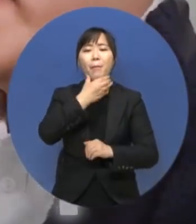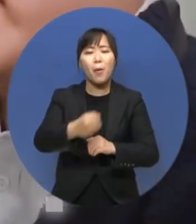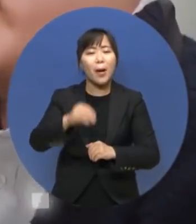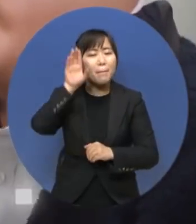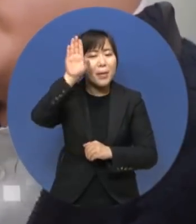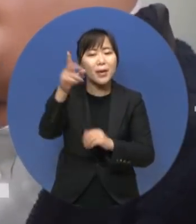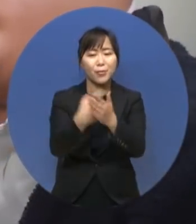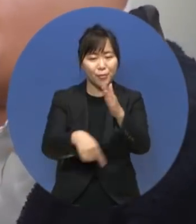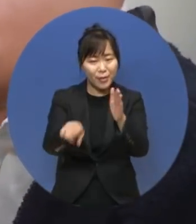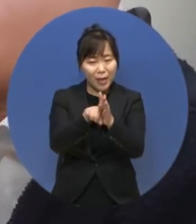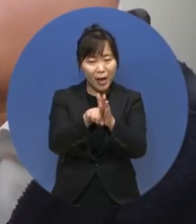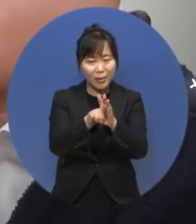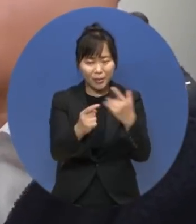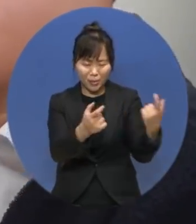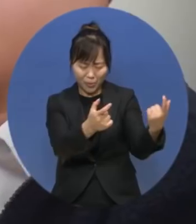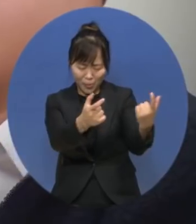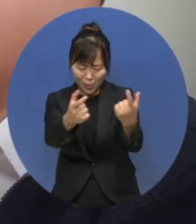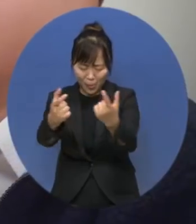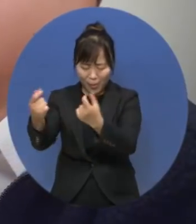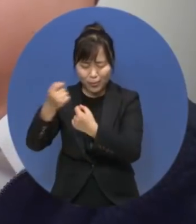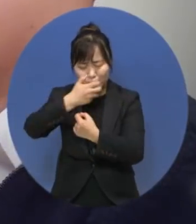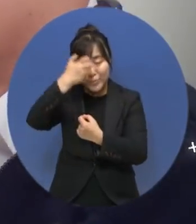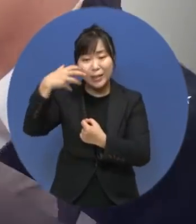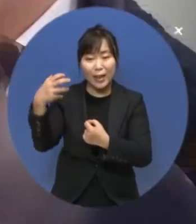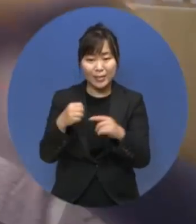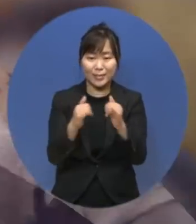내일을 향한 똑같은 꿈을 꾸는 이들,